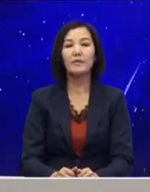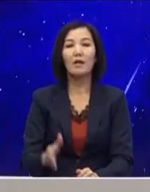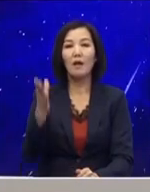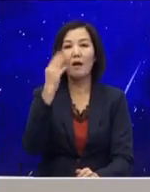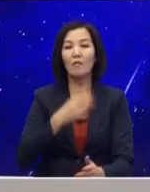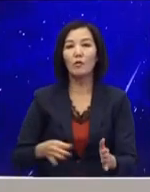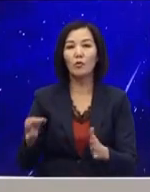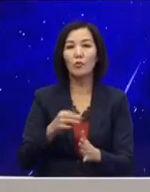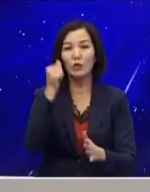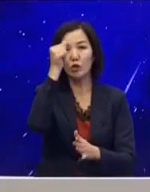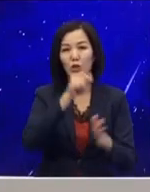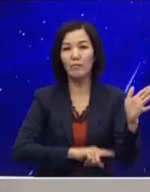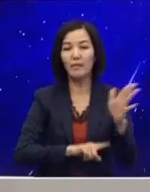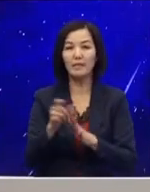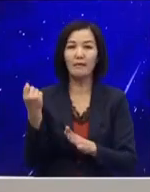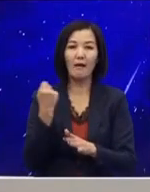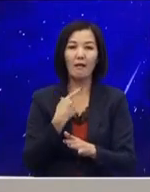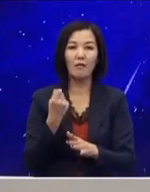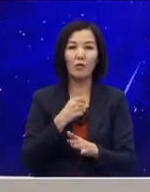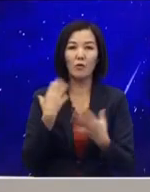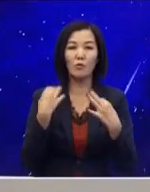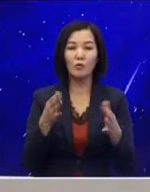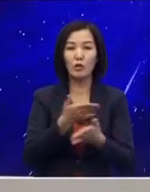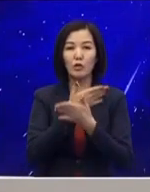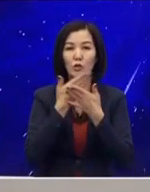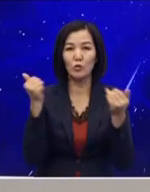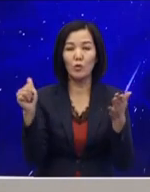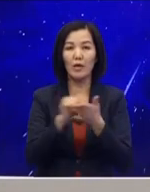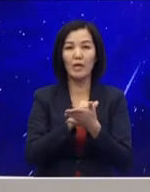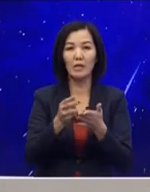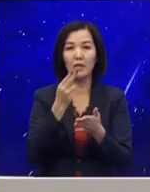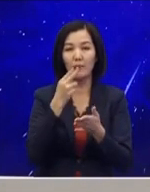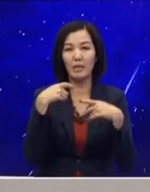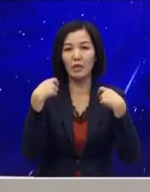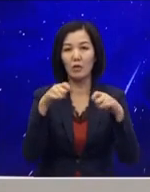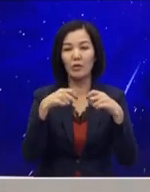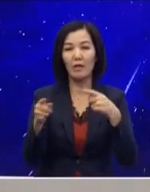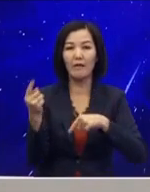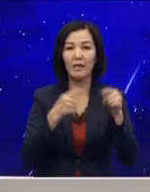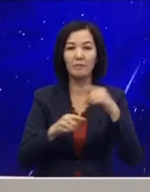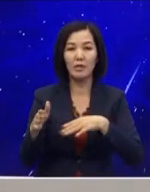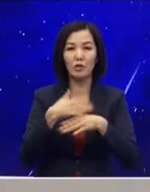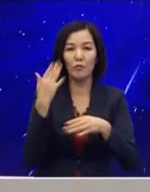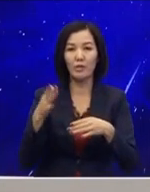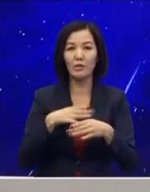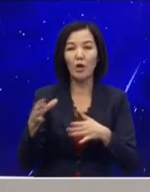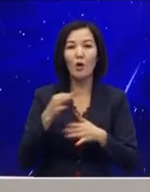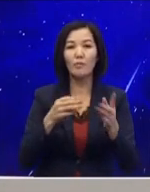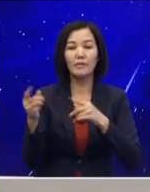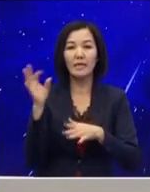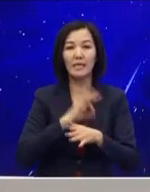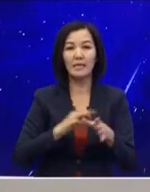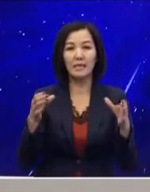Өңірде жыл басынан бері алкоголь өнімдерімен рұқсат қағазы жоқ темекіні саудалаған кәсіпкерлер жауапкершілікке тартылды. Облыстық